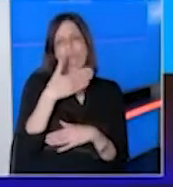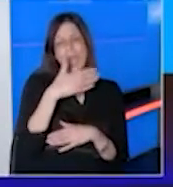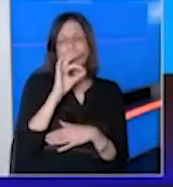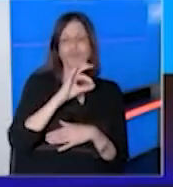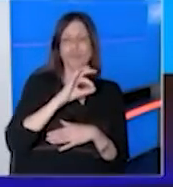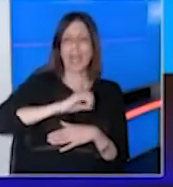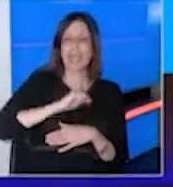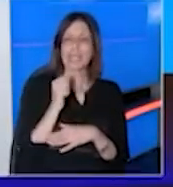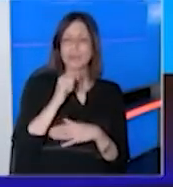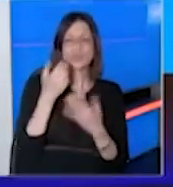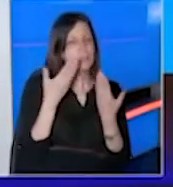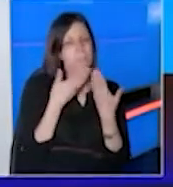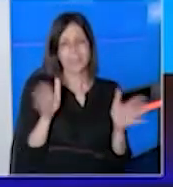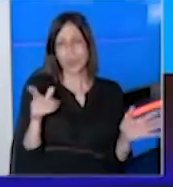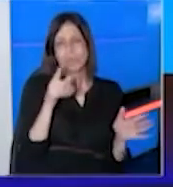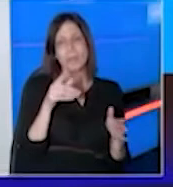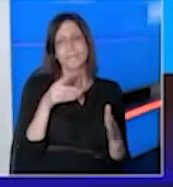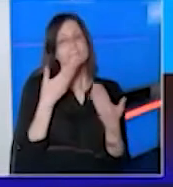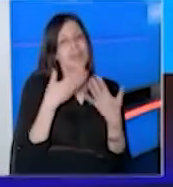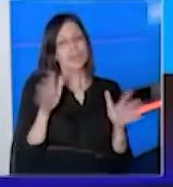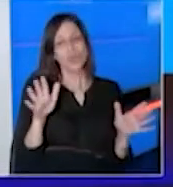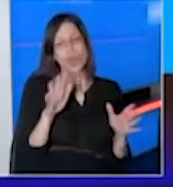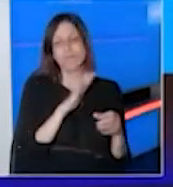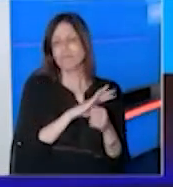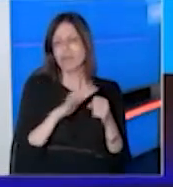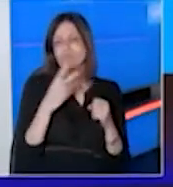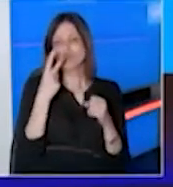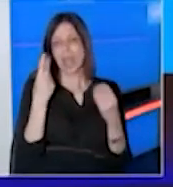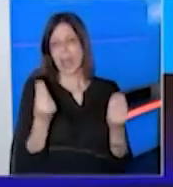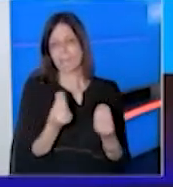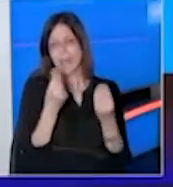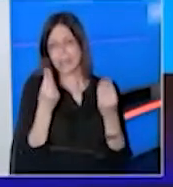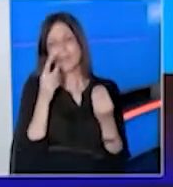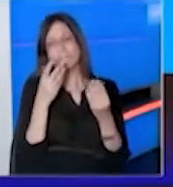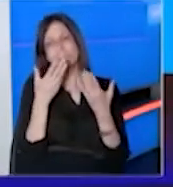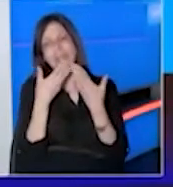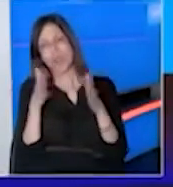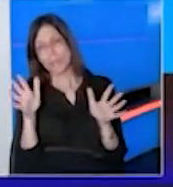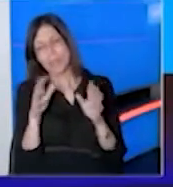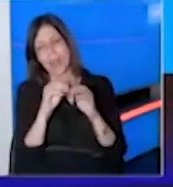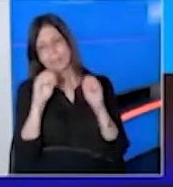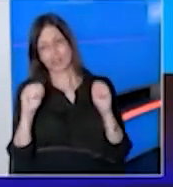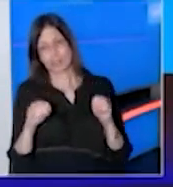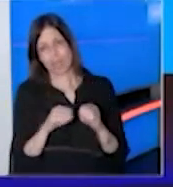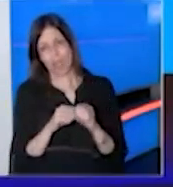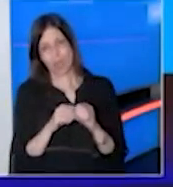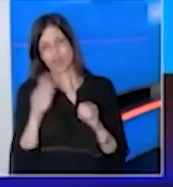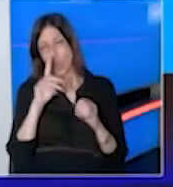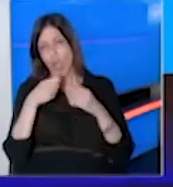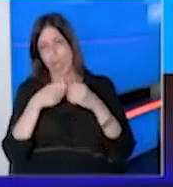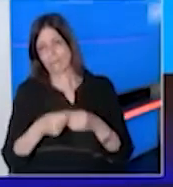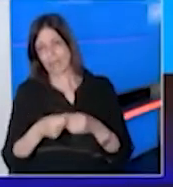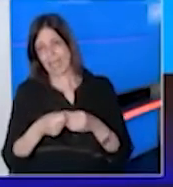הקיבוץ פתוחים. הם פתוחים לגמרי בשני אלמנטים. הם פתוחים למשפחות שהם לא חברי